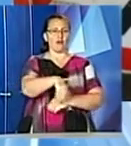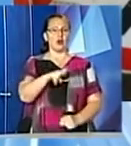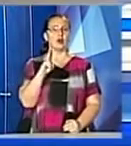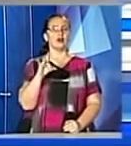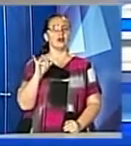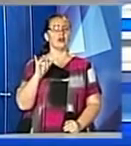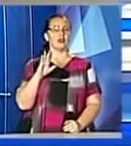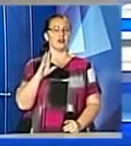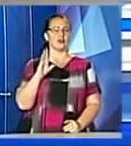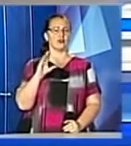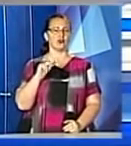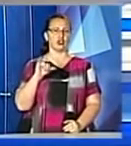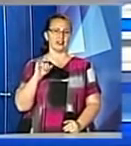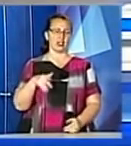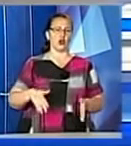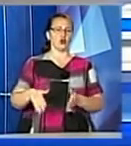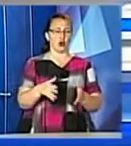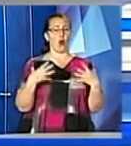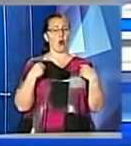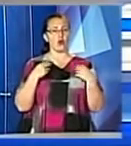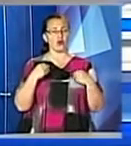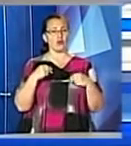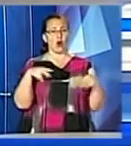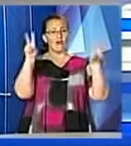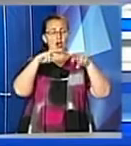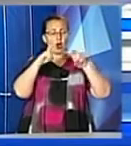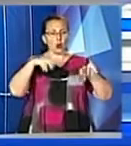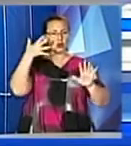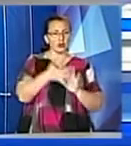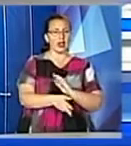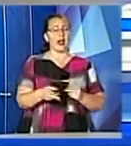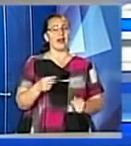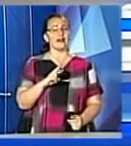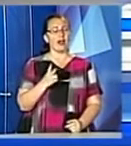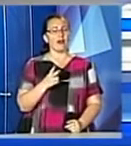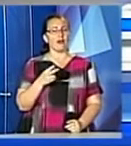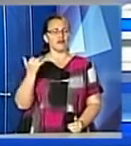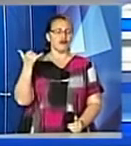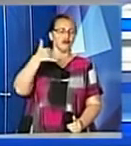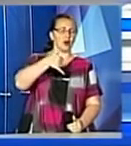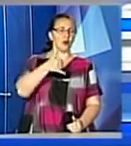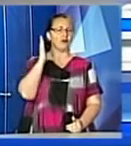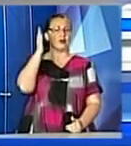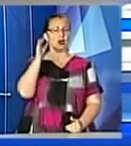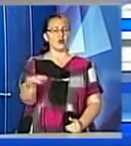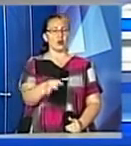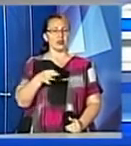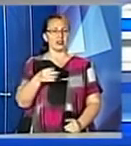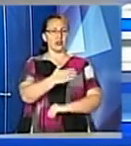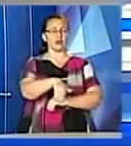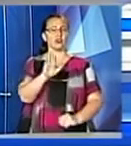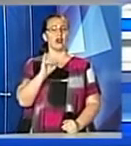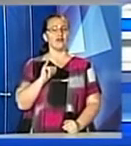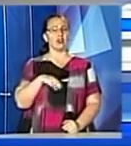дорога. У Львові дослідять, як наповнити майбутній став на вулиці Вітовського. Ідея облаштування